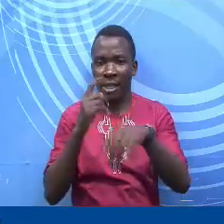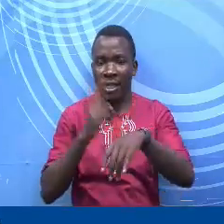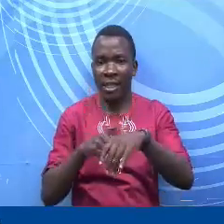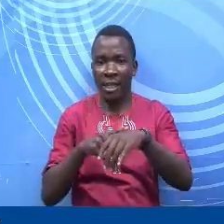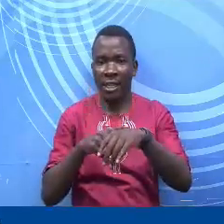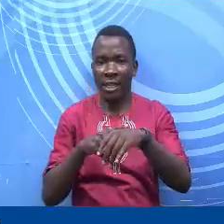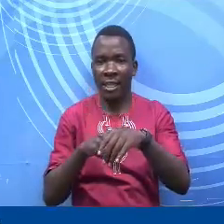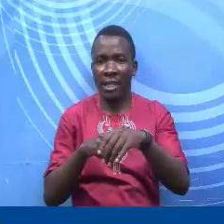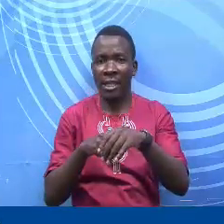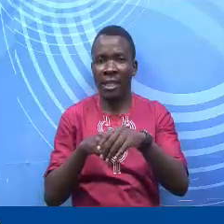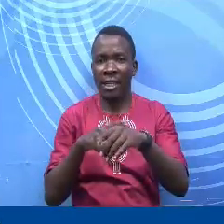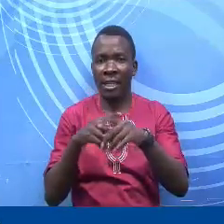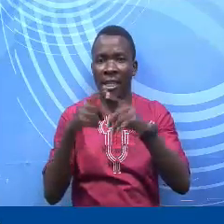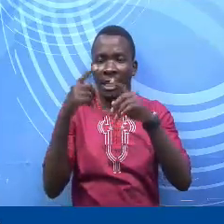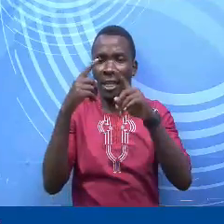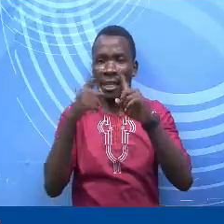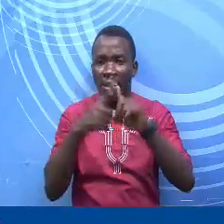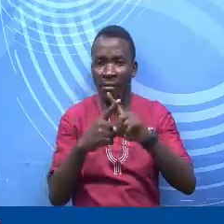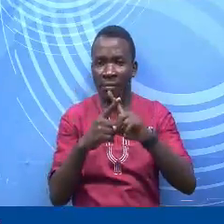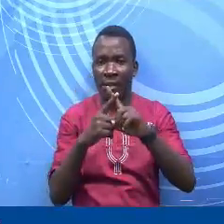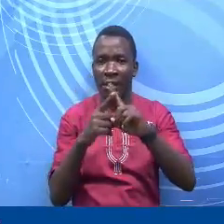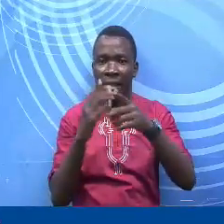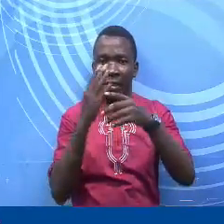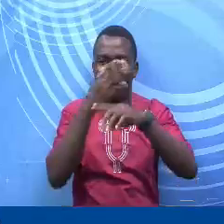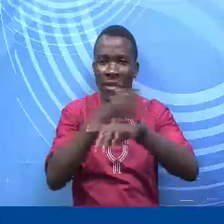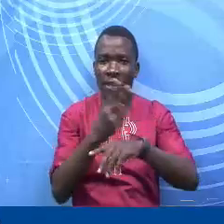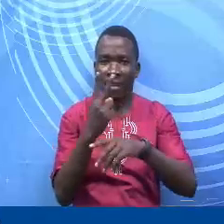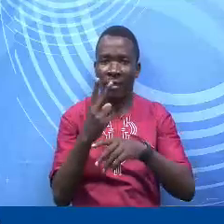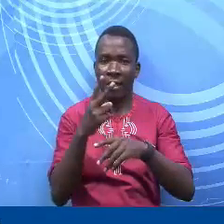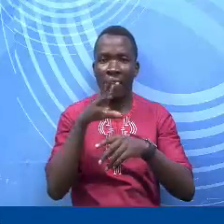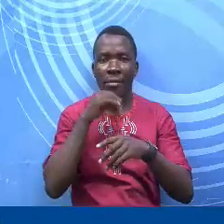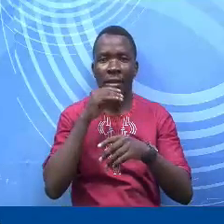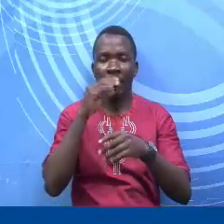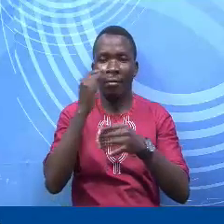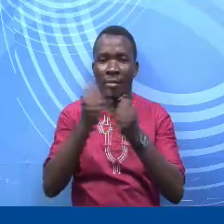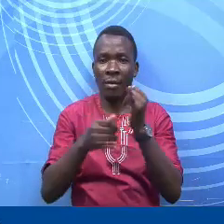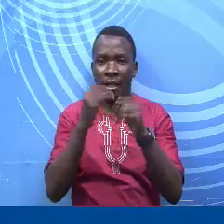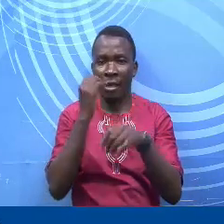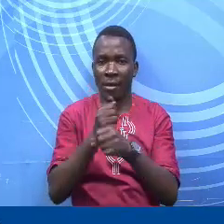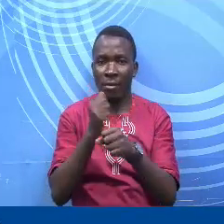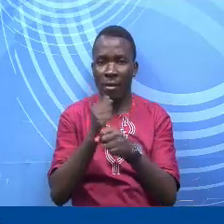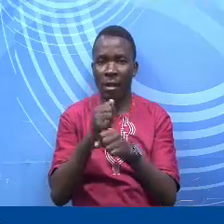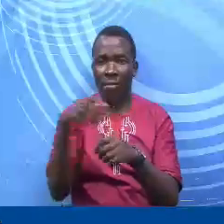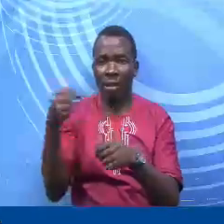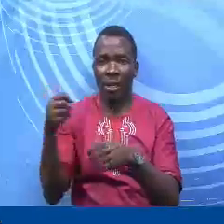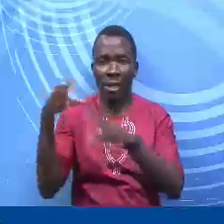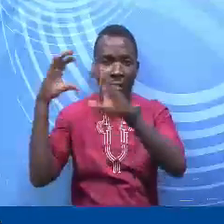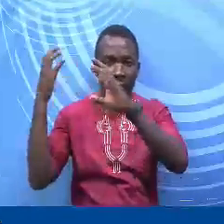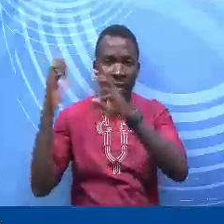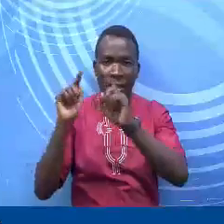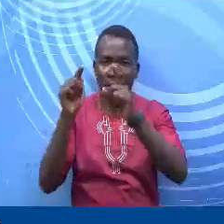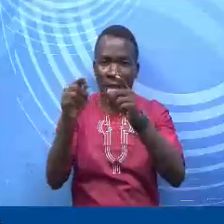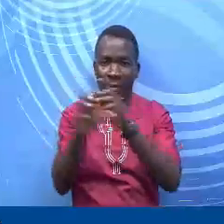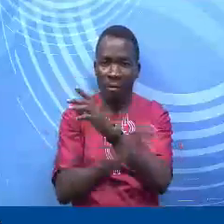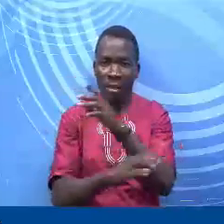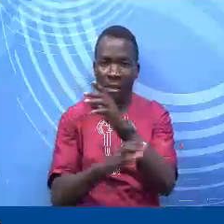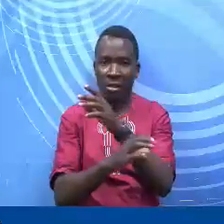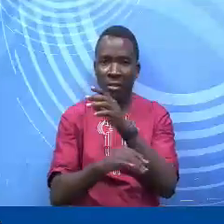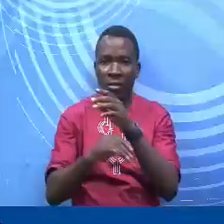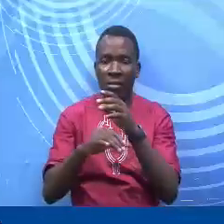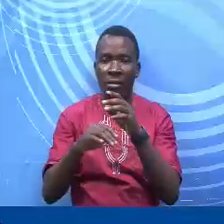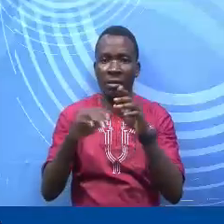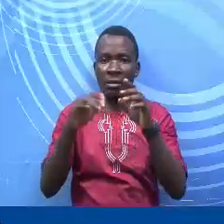inshuro zirenga ebyiri icy'abagabo bamara bakora imirimo badahemberwa Mu yandi makuru reka twerekeze mu gihugu cy'Ubuyapani aho